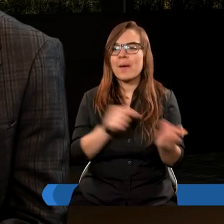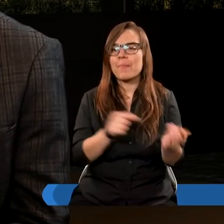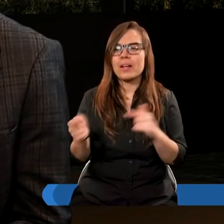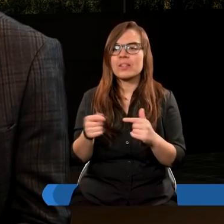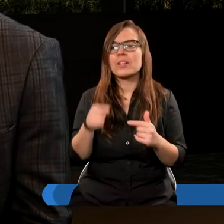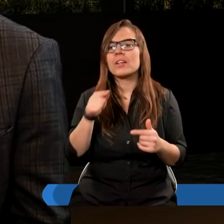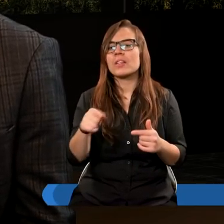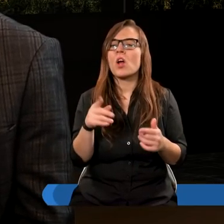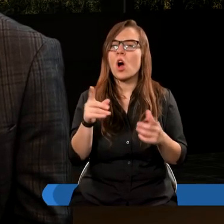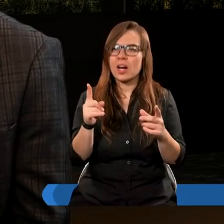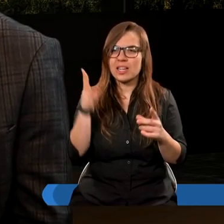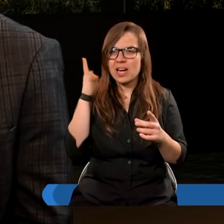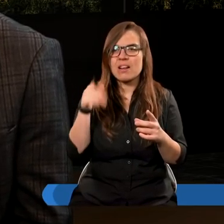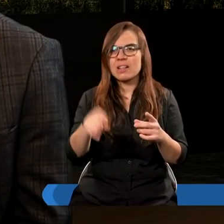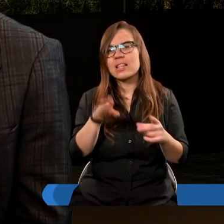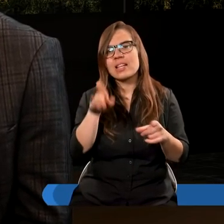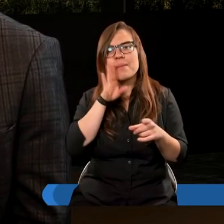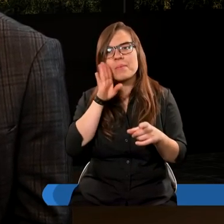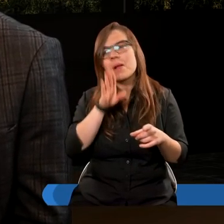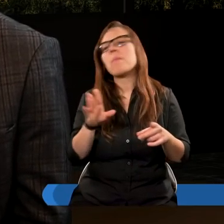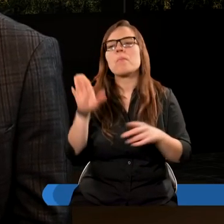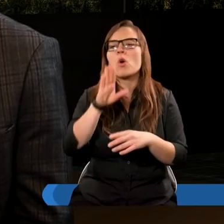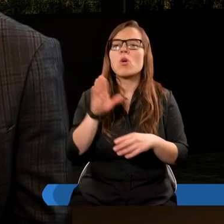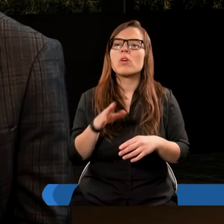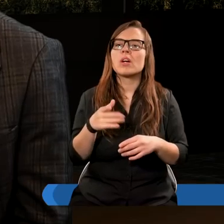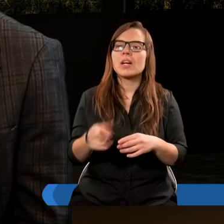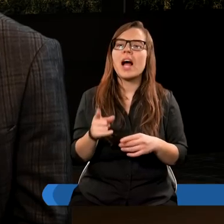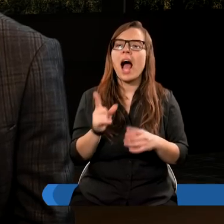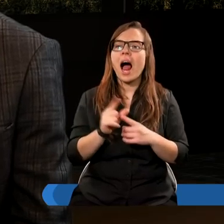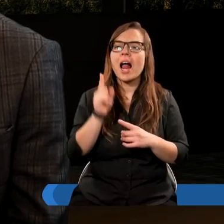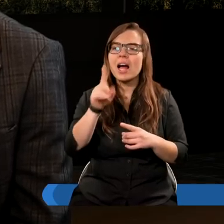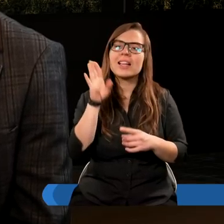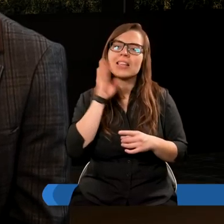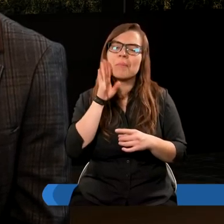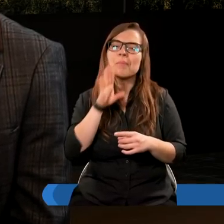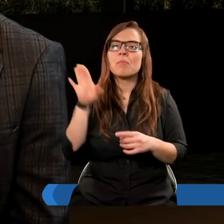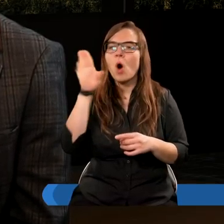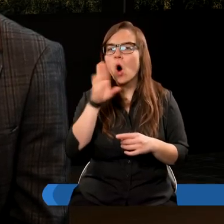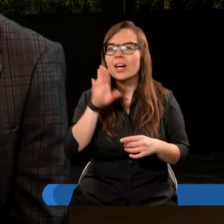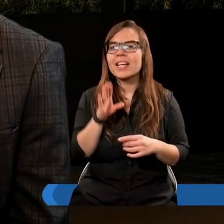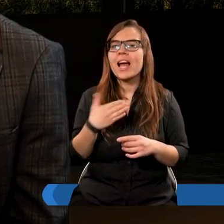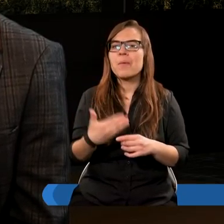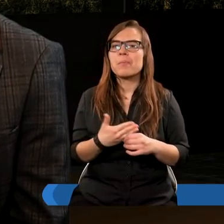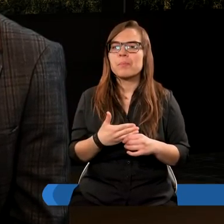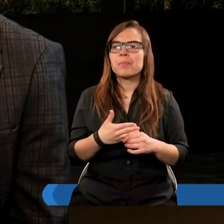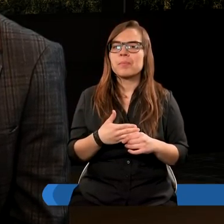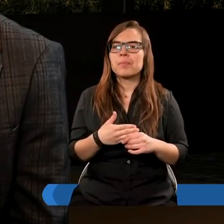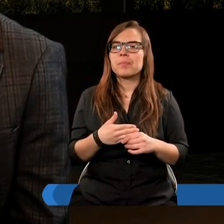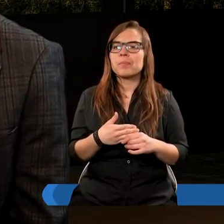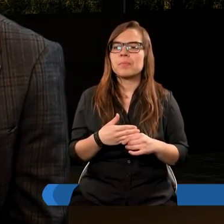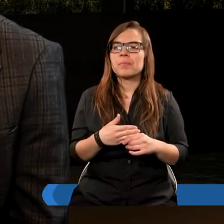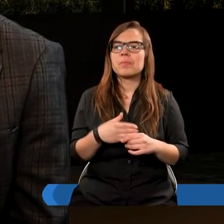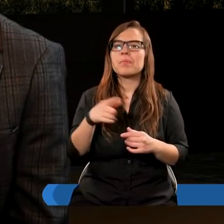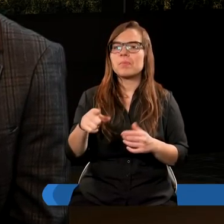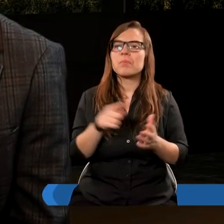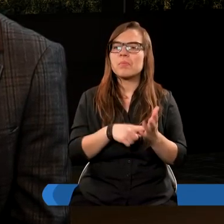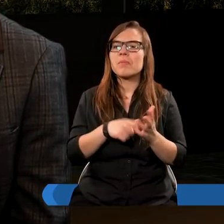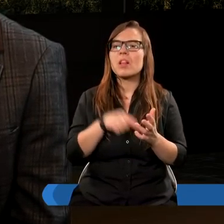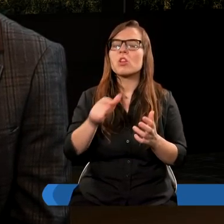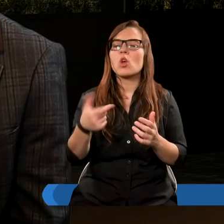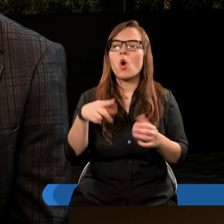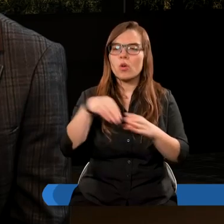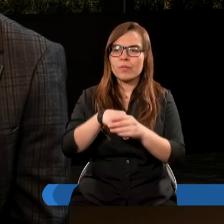skoro On jest tym samym Bogiem, jakby nie mówię, że tą samą osobą, ale tym samym Bogiem, to raz właśnie to,